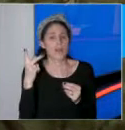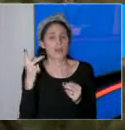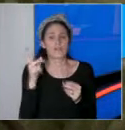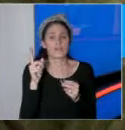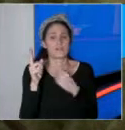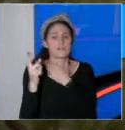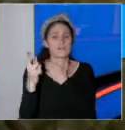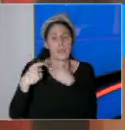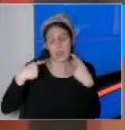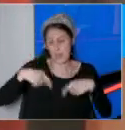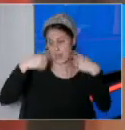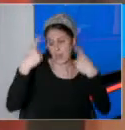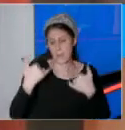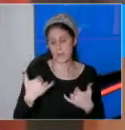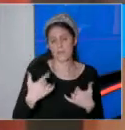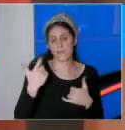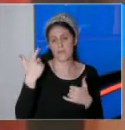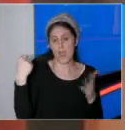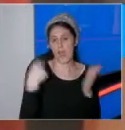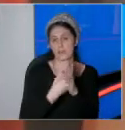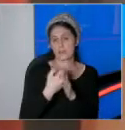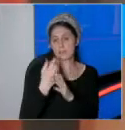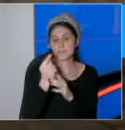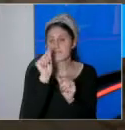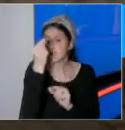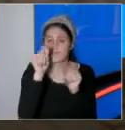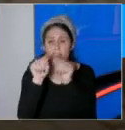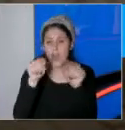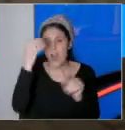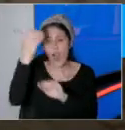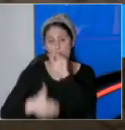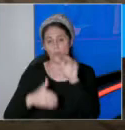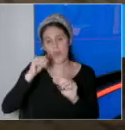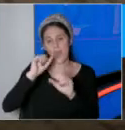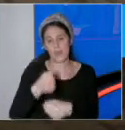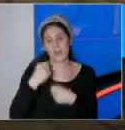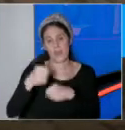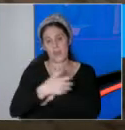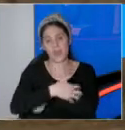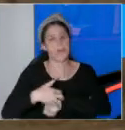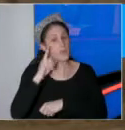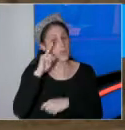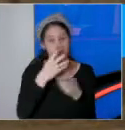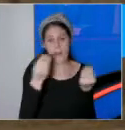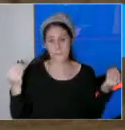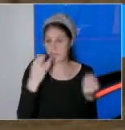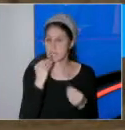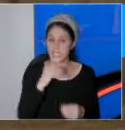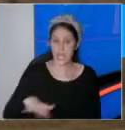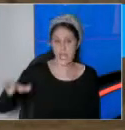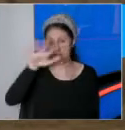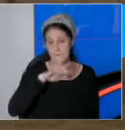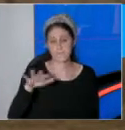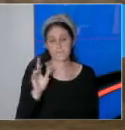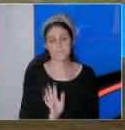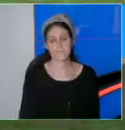ועד לאחרון, לא הייתי אומר אחרון העיקרים, אבל בהחלט כן. לאזרחים רגילים יודעים הרבה על ישראל. כן.